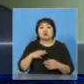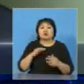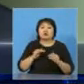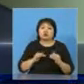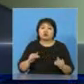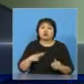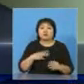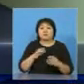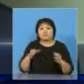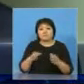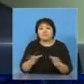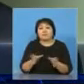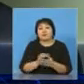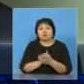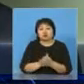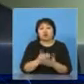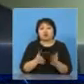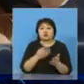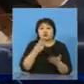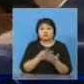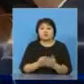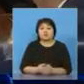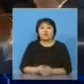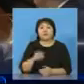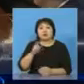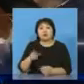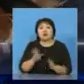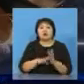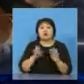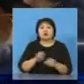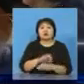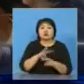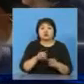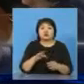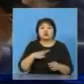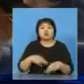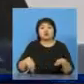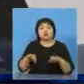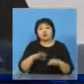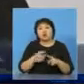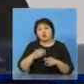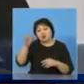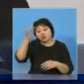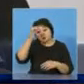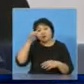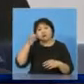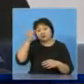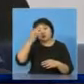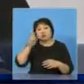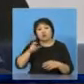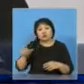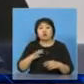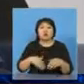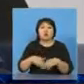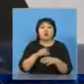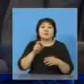тыныштыққа, бірлікке, ынтымаққа шақыратындығын көзім жетіп отыр. Халық қауіпсіздігін қамтамасыз ету жобасына ғалымдар, зиялы қауым өкілдері,